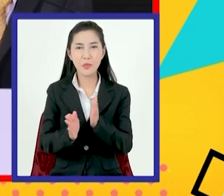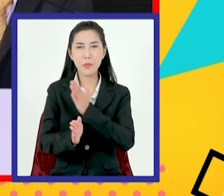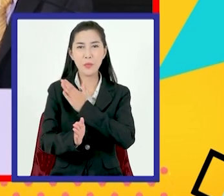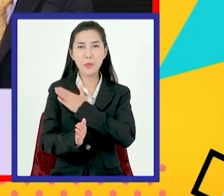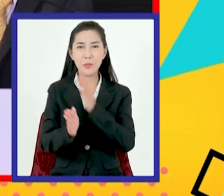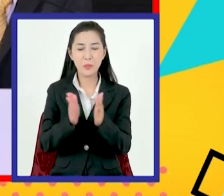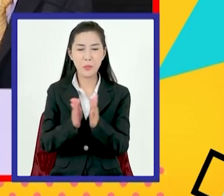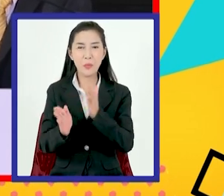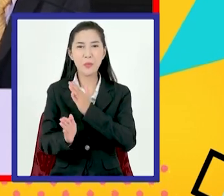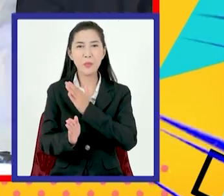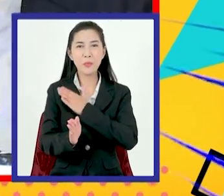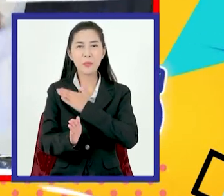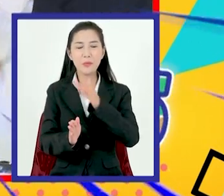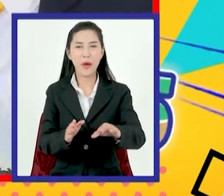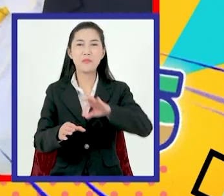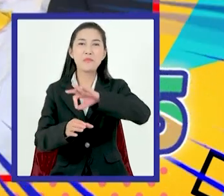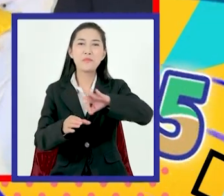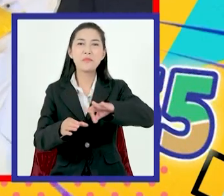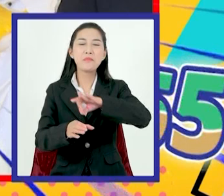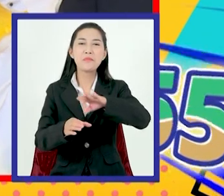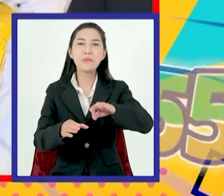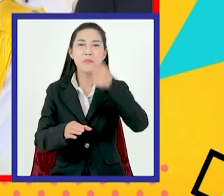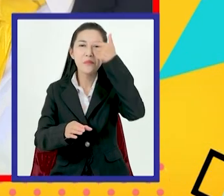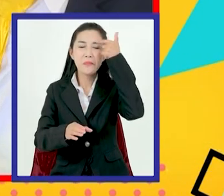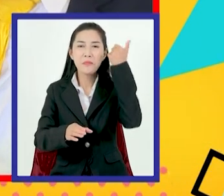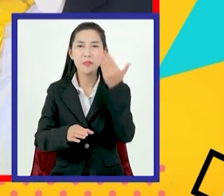ำให้นิมนต์พระมหาโอเลี้ยงครับ